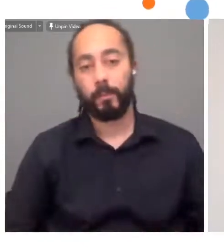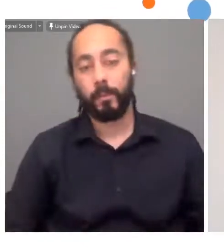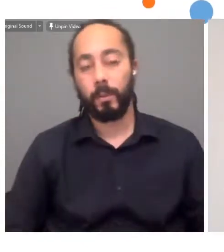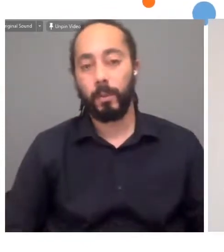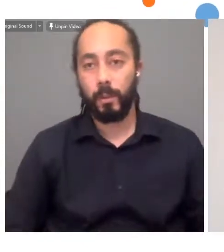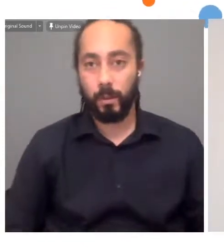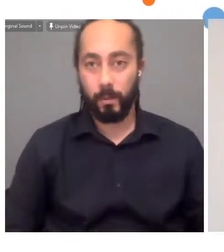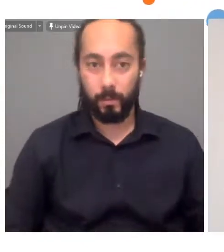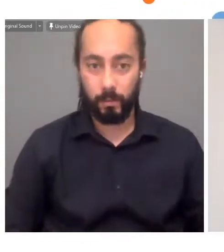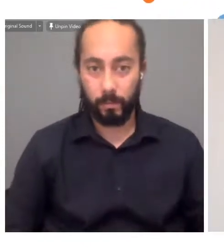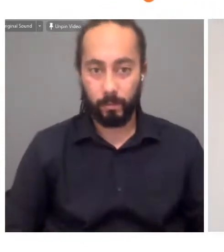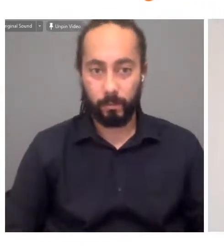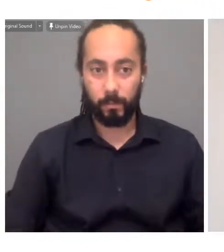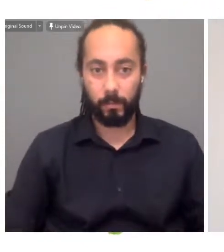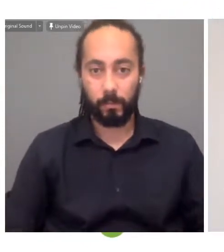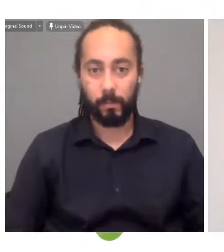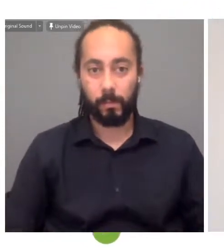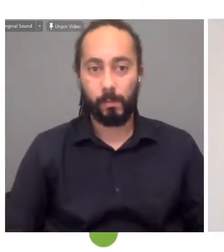section-là,